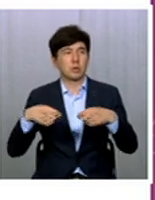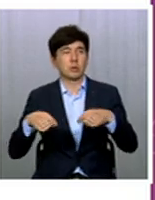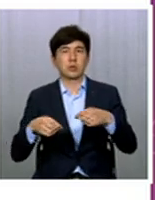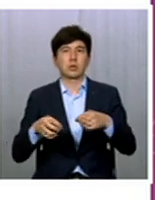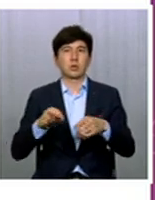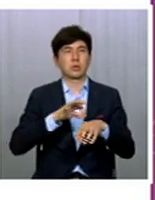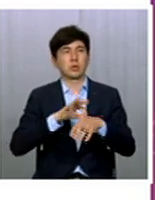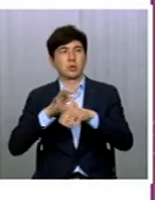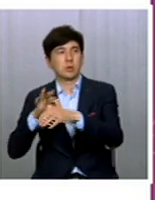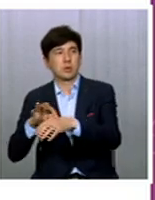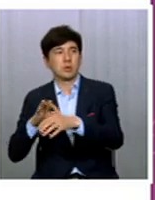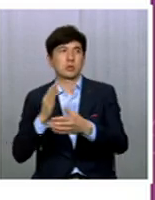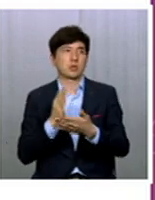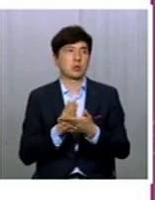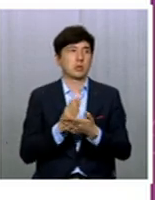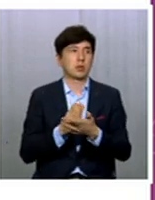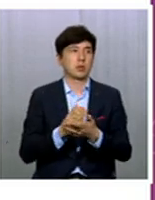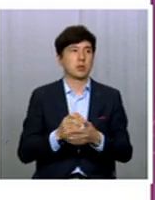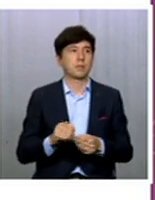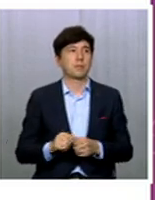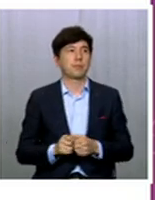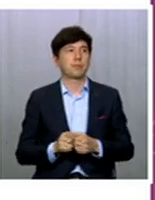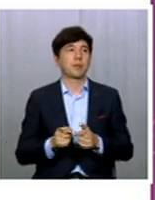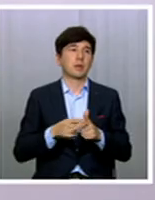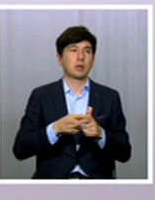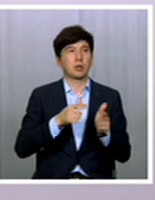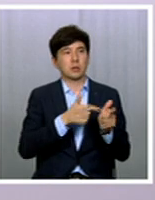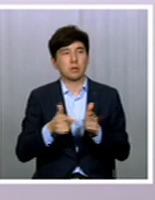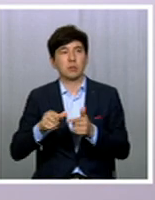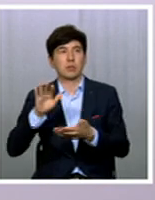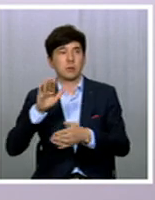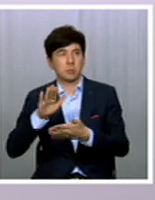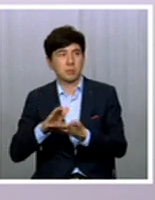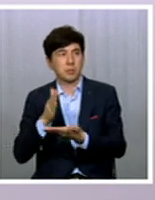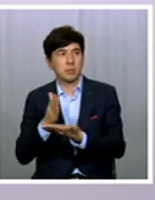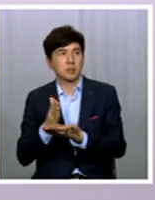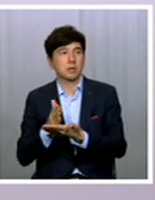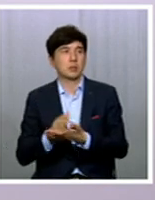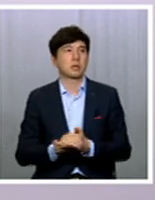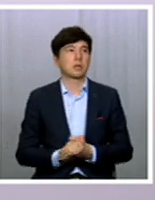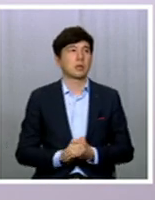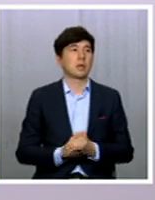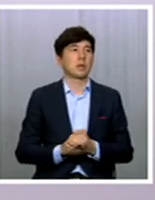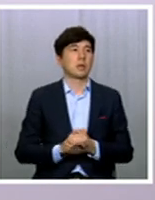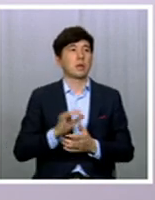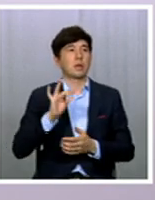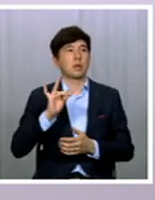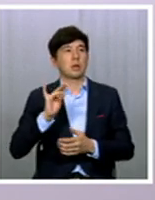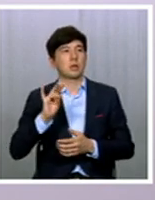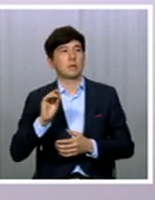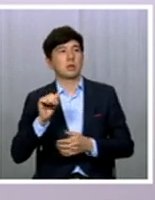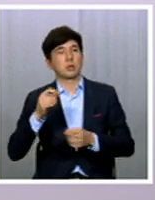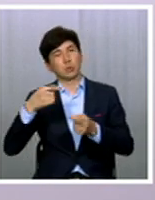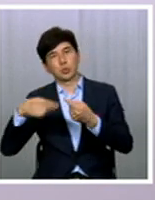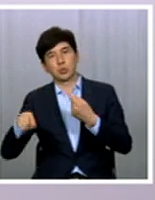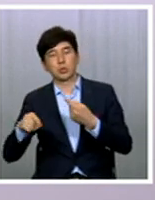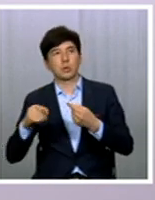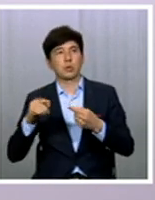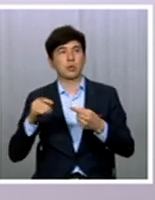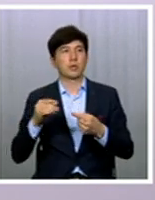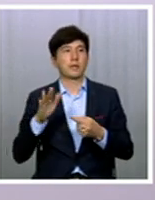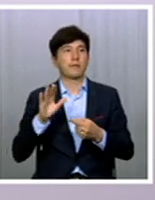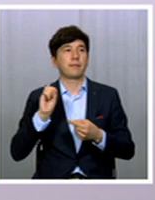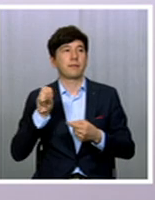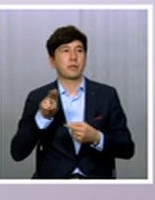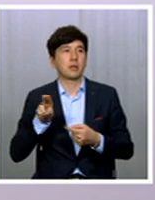немесе оны белгілі бір жерге орналастырып беруі мүмкін. Инфрақұрылым элементінің келесі бір түрі ол биржалар.